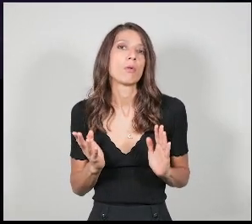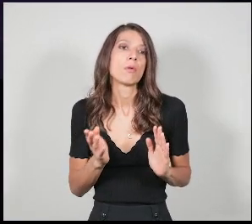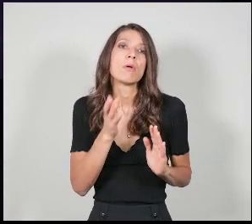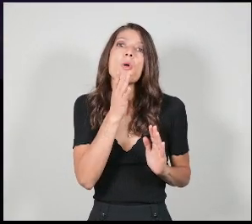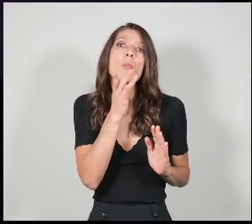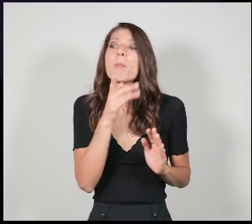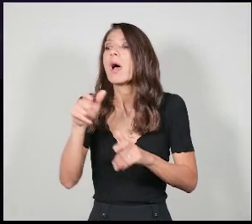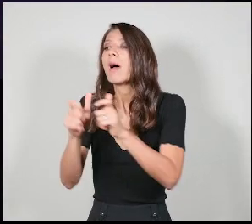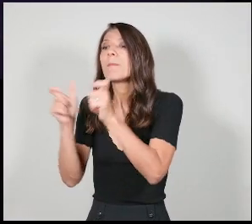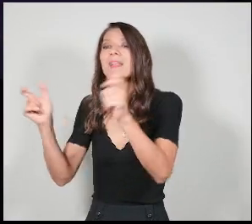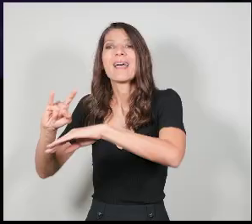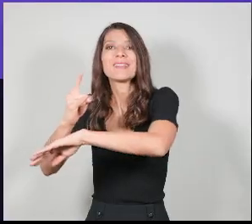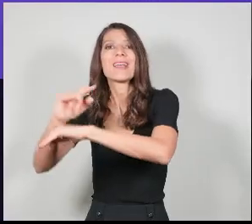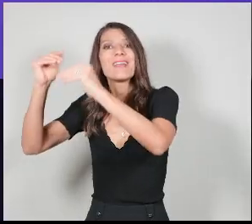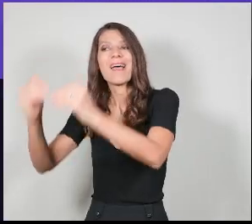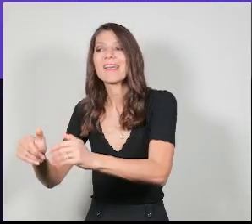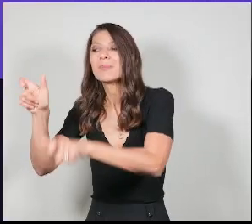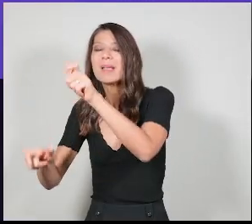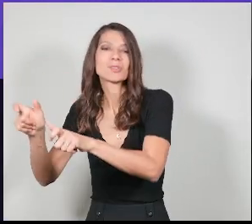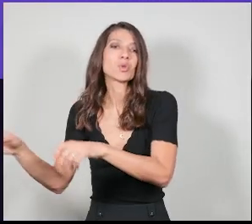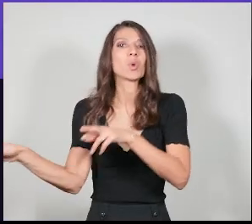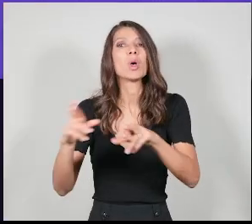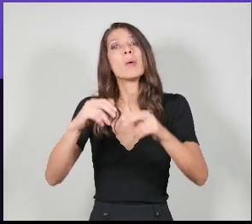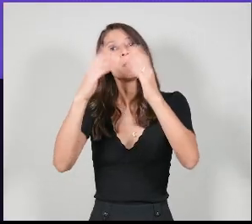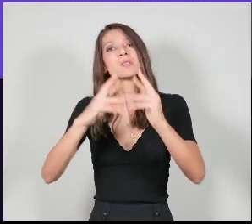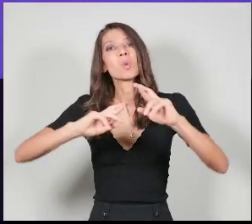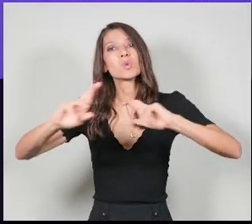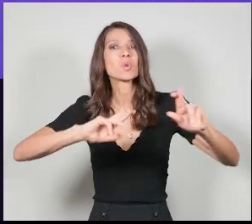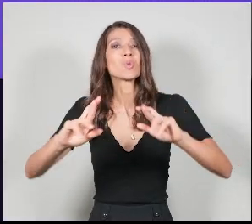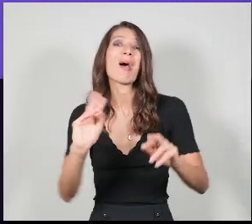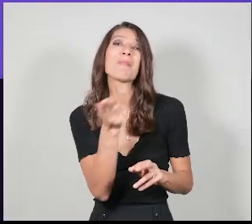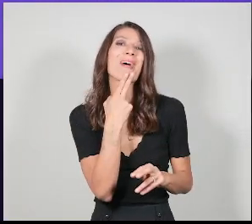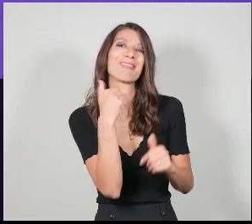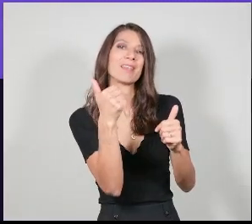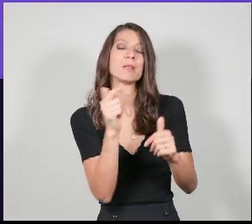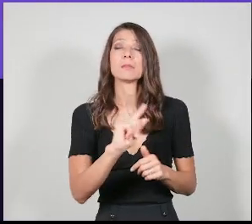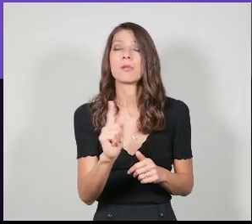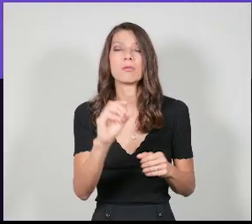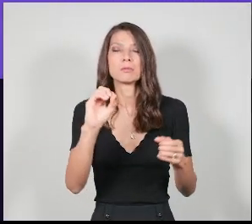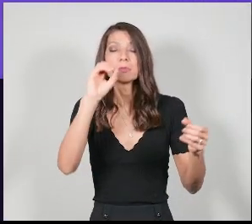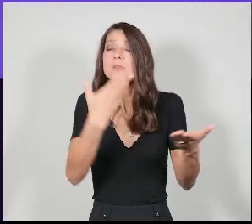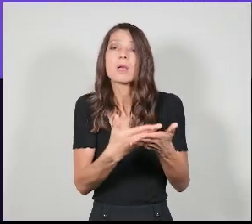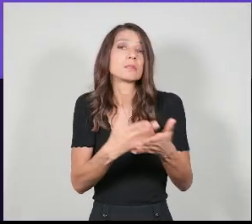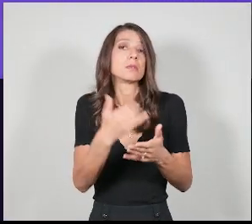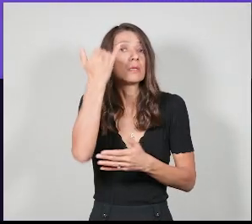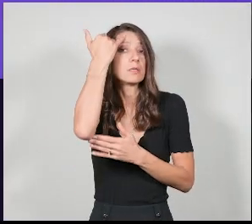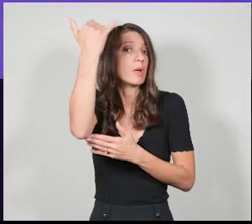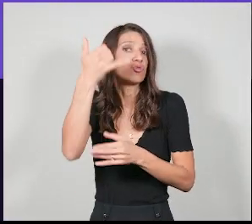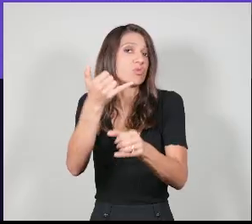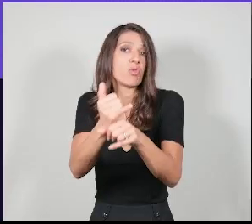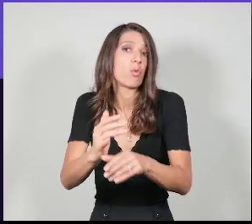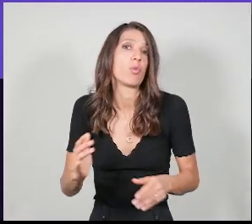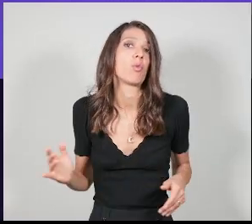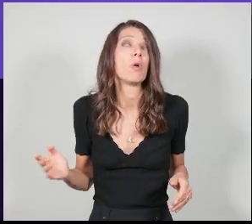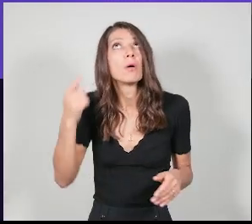chez eux, ce sera parfait. Non, ça c'est une illusion totale et on se trompe, je pense, si on